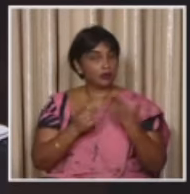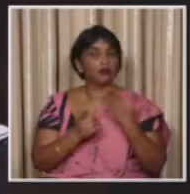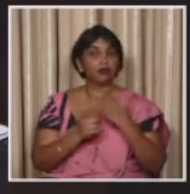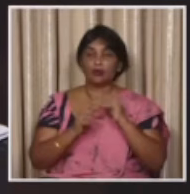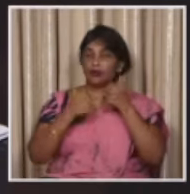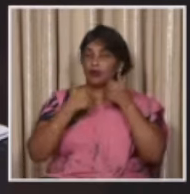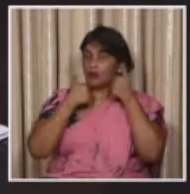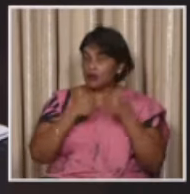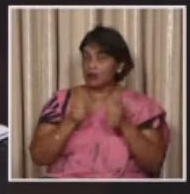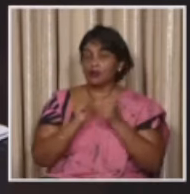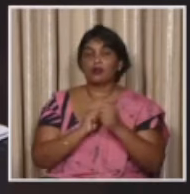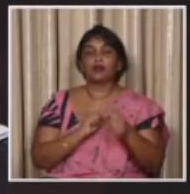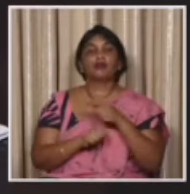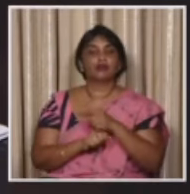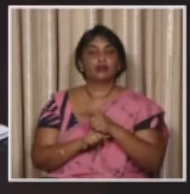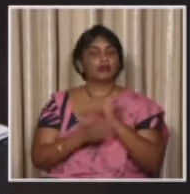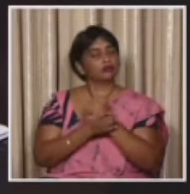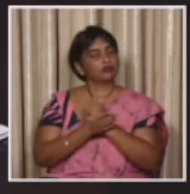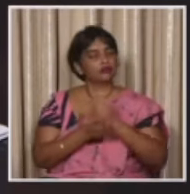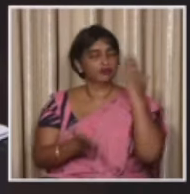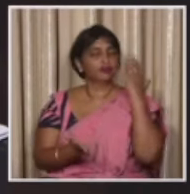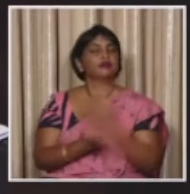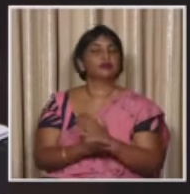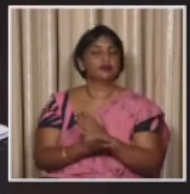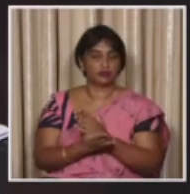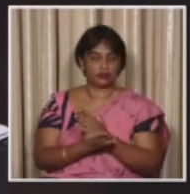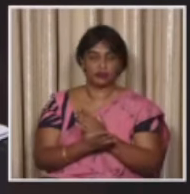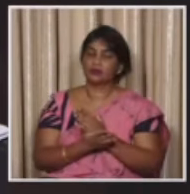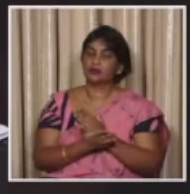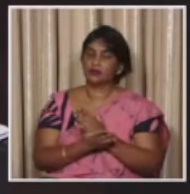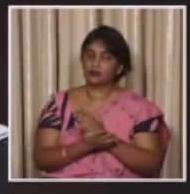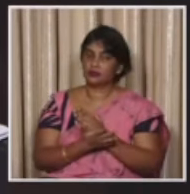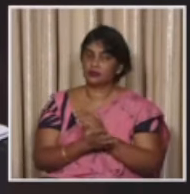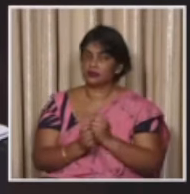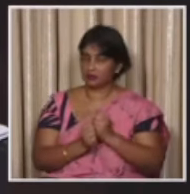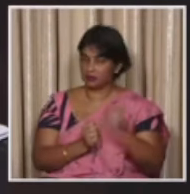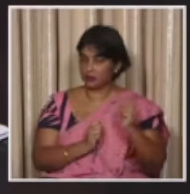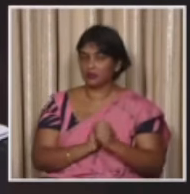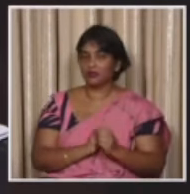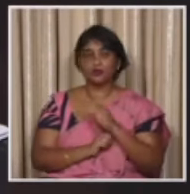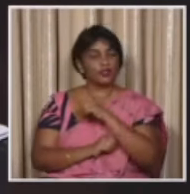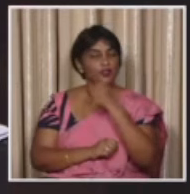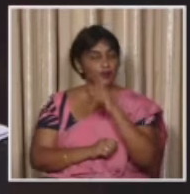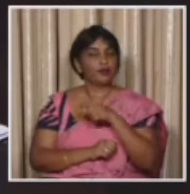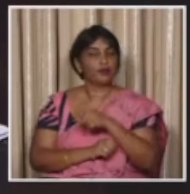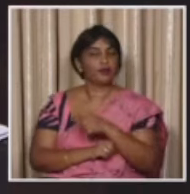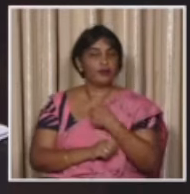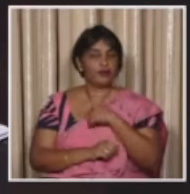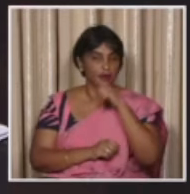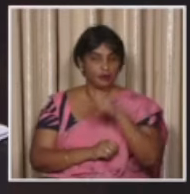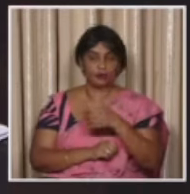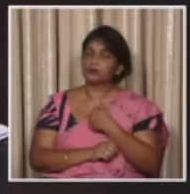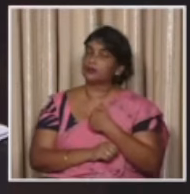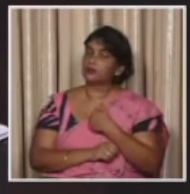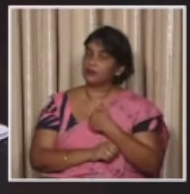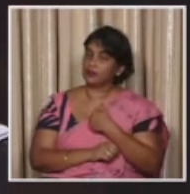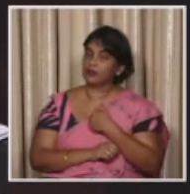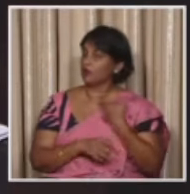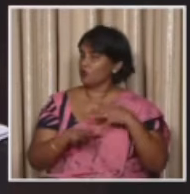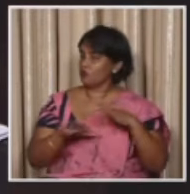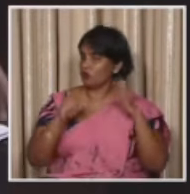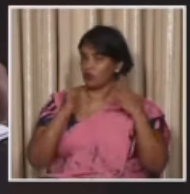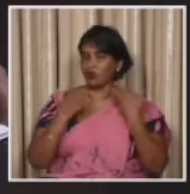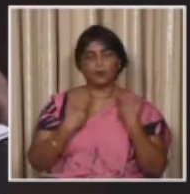ප්‍රශස්ත වැඩසටහන සම්පූර්ණයෙන්ම කඩාකප්පල්කාරී ක්‍රියාවකට ලක් කරා. ඒ නිසා මේක ගැන මම ඇත්ත වශයෙන්ම පුදුම